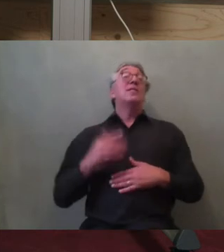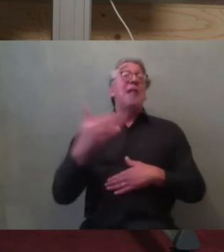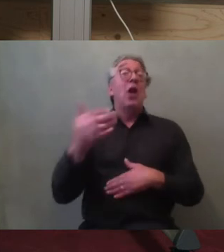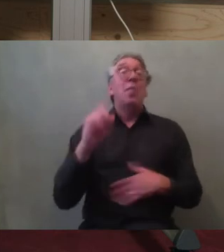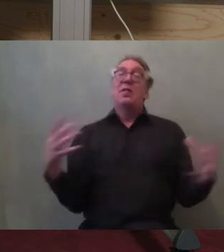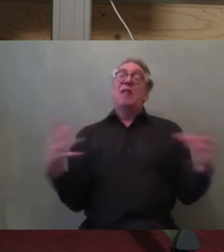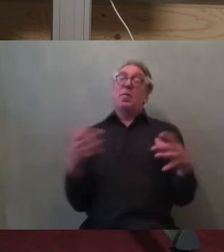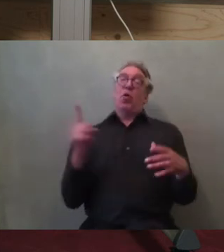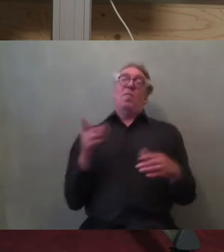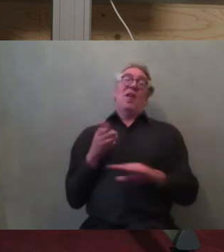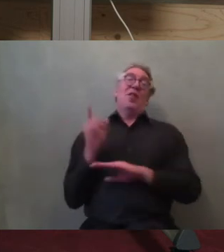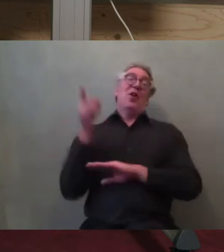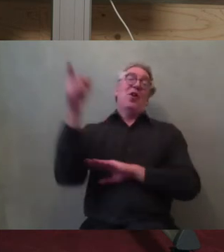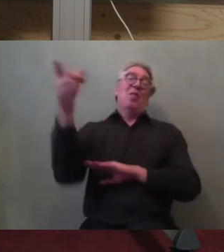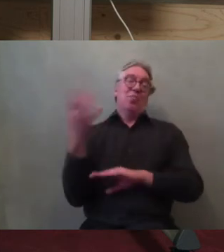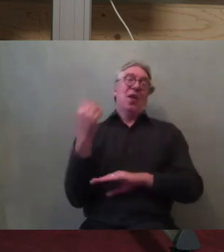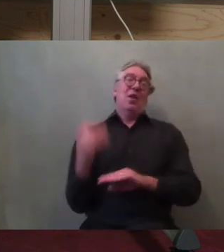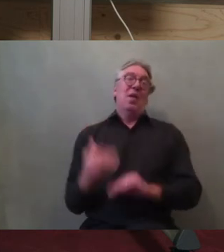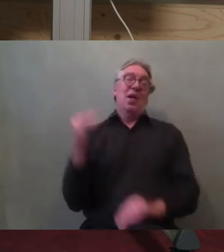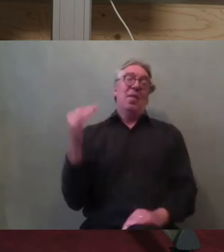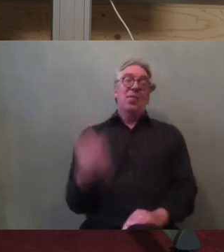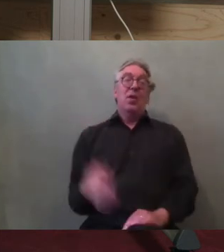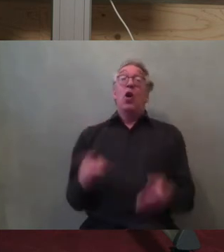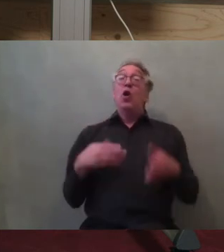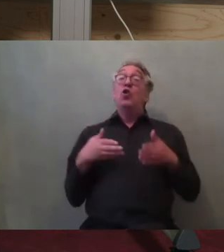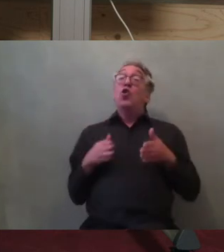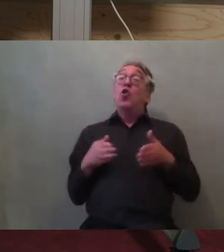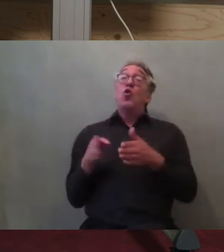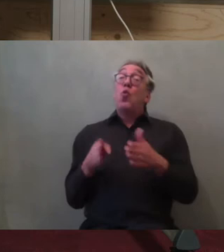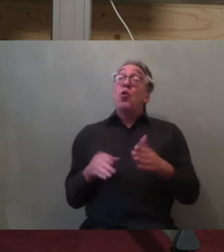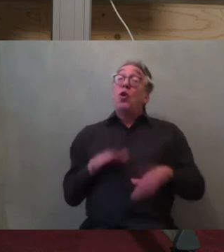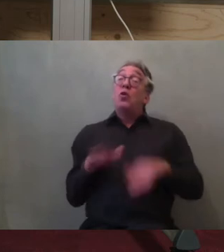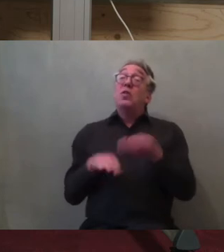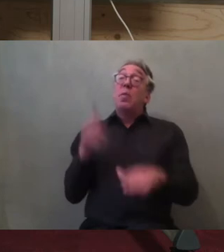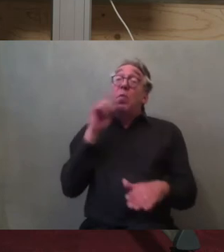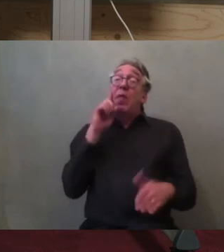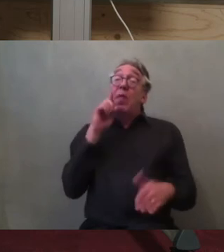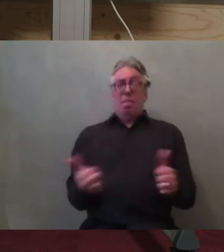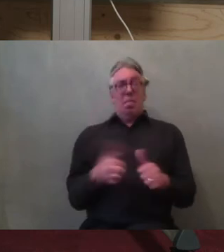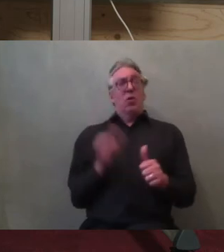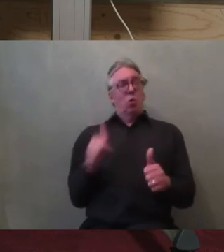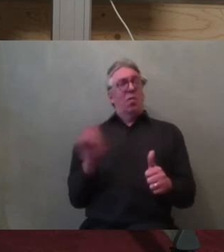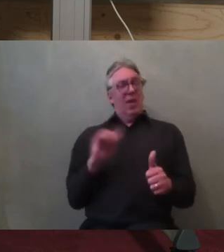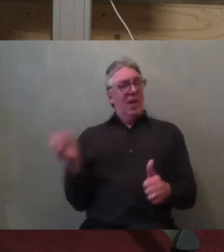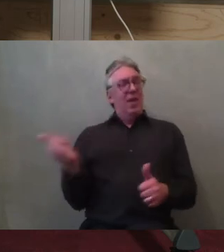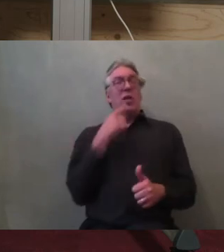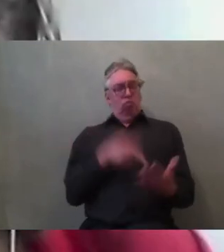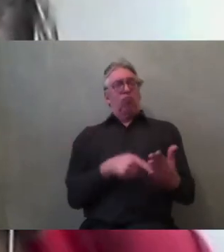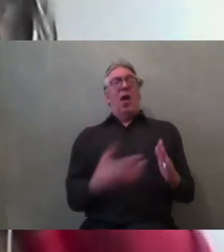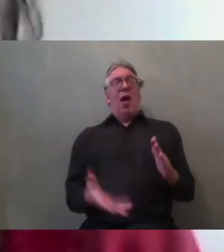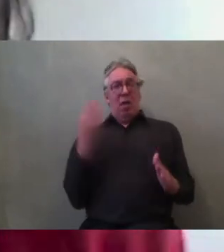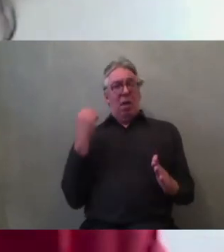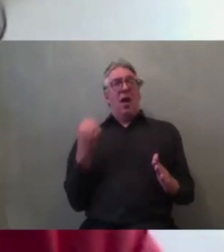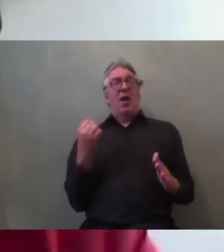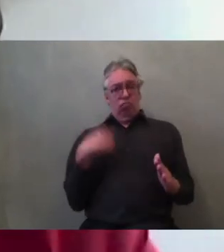goed aan bij wat iedereen haalbaar vindt en waar iedereen achter staat. In de routekaart leggen wij in